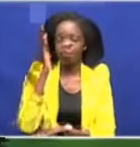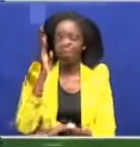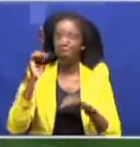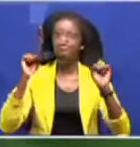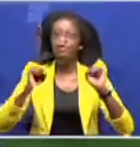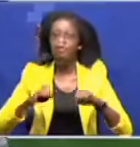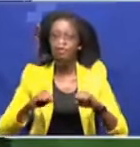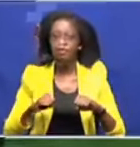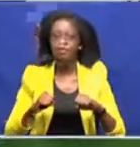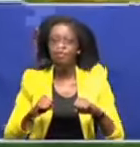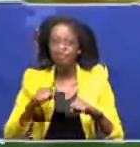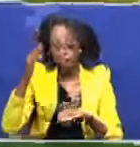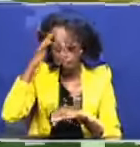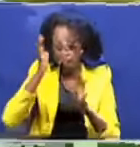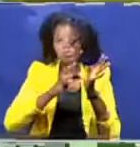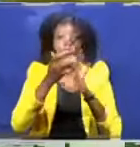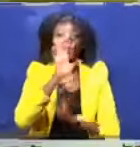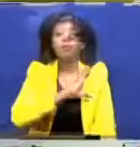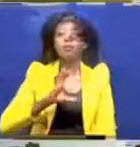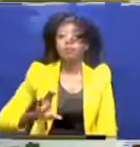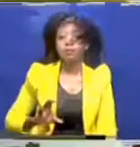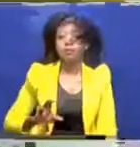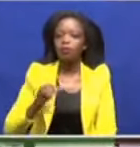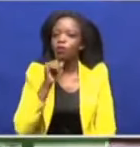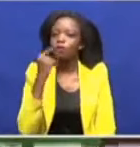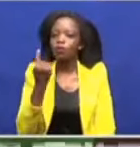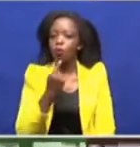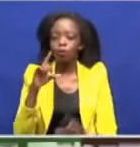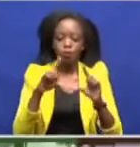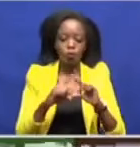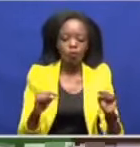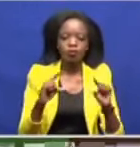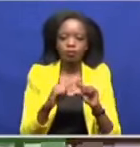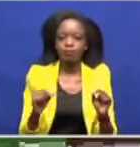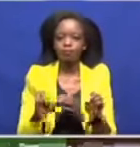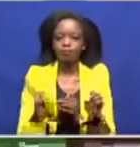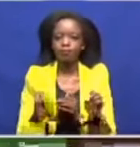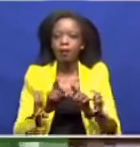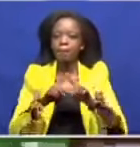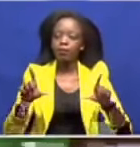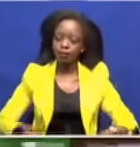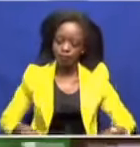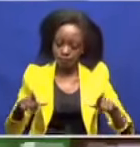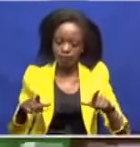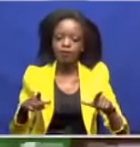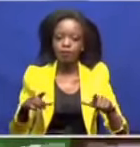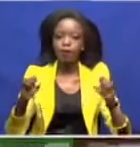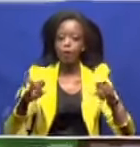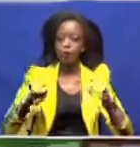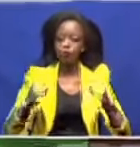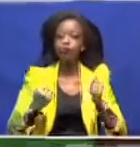tutaweza kumtambua Yesu Kristo, na si tu kwa maneno, bali maisha yetu